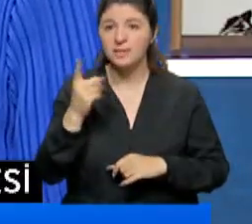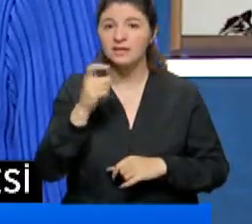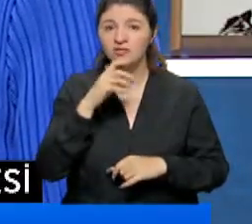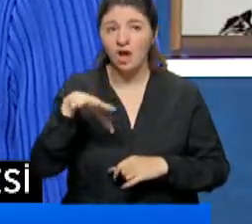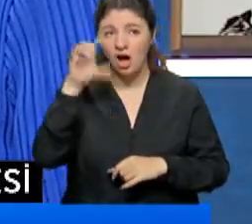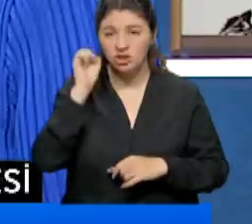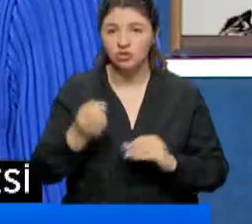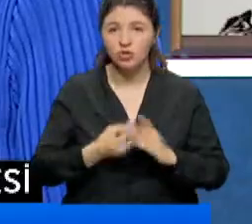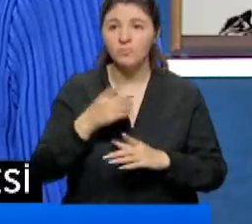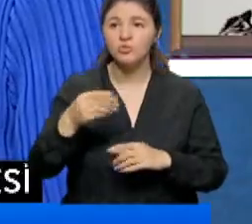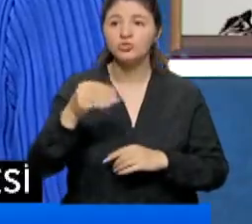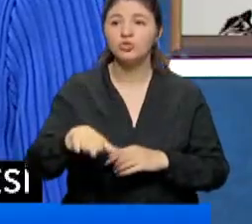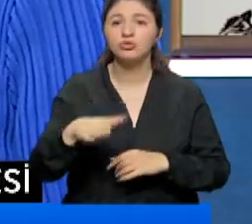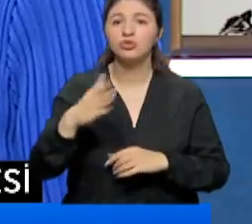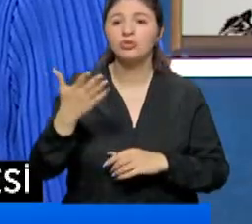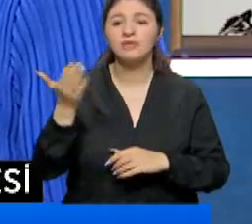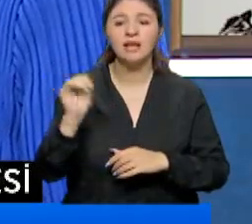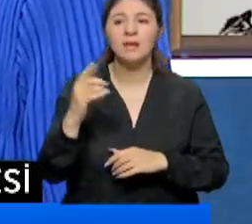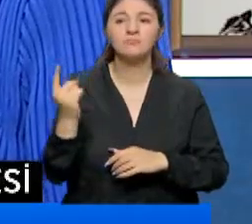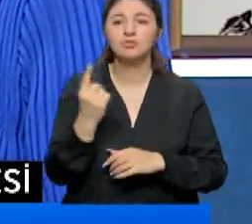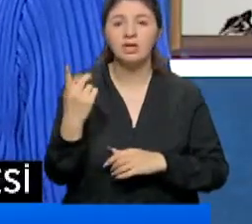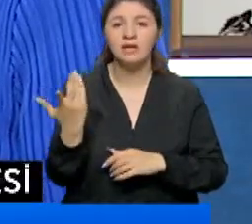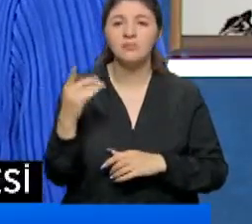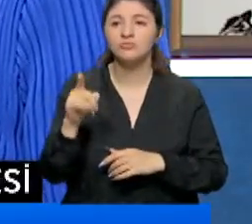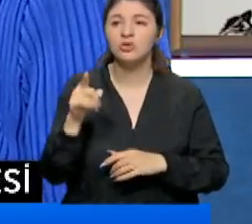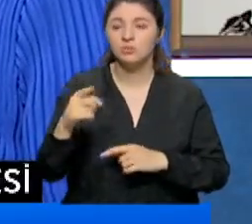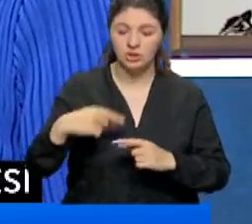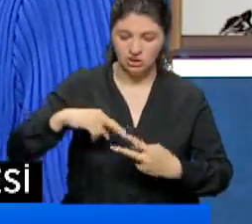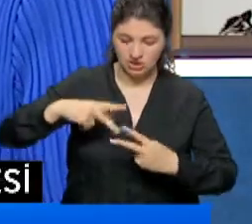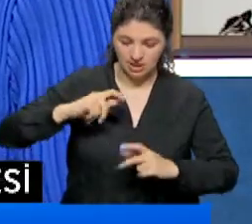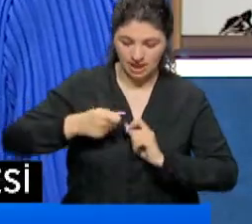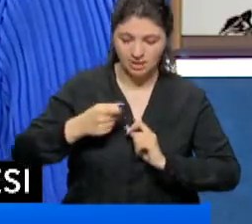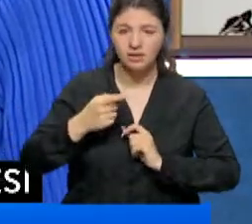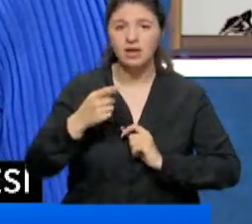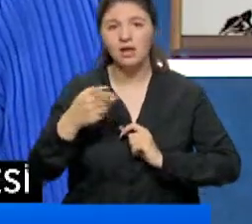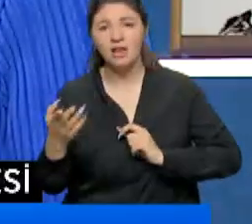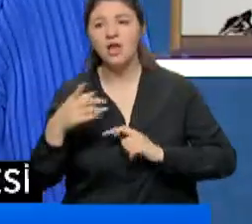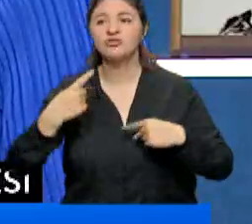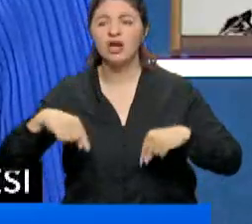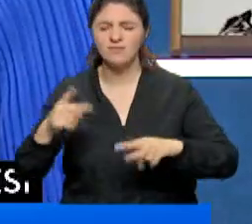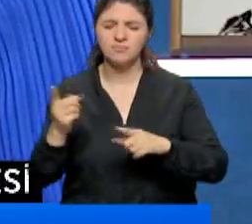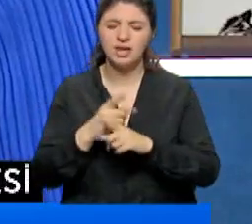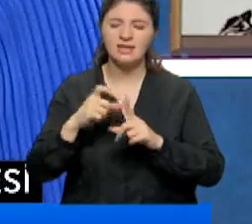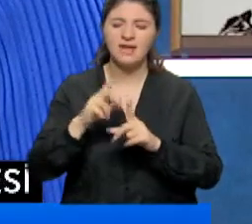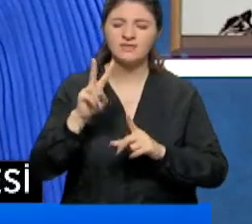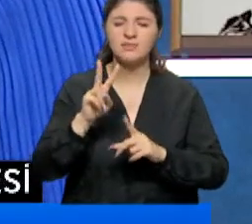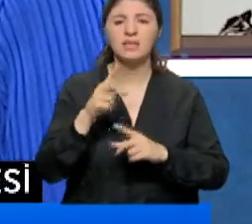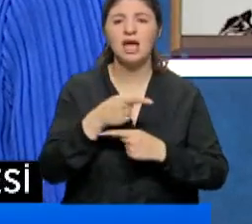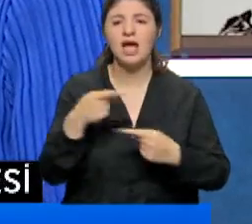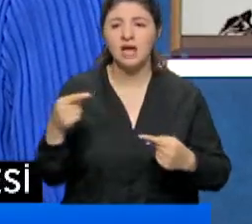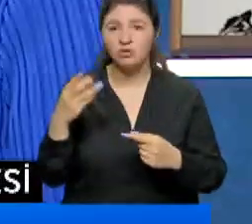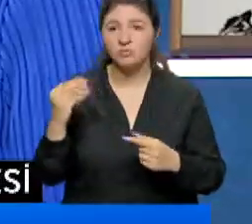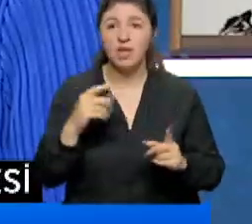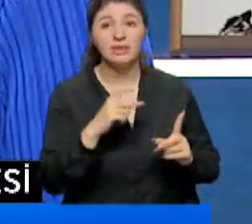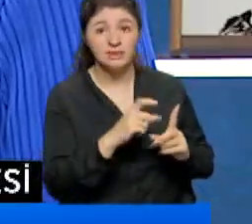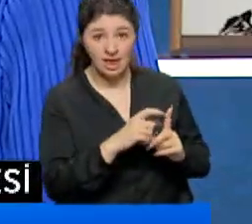yanlış algı oluyor belki bu çocukluktan ileri gelen bir şey bunu bu genetik yatkınlığı çevresel faktörler Devleti'nden eksik